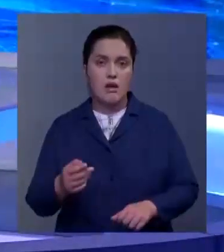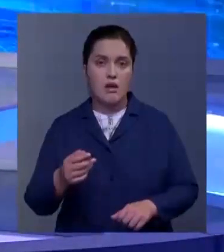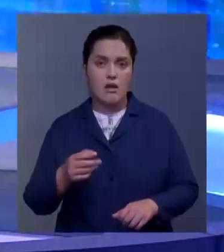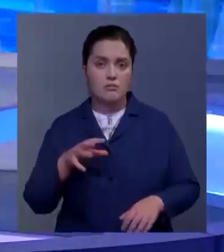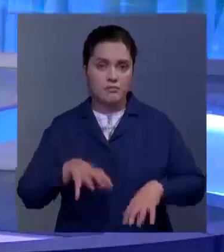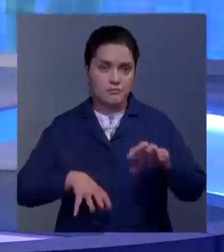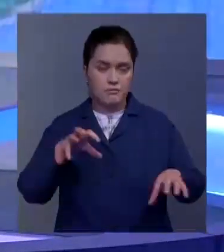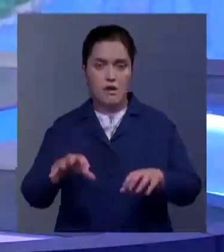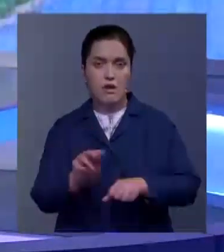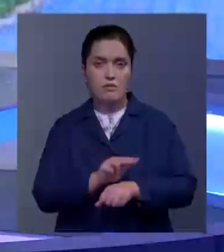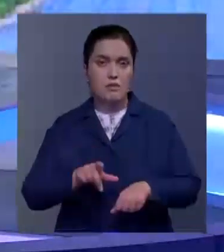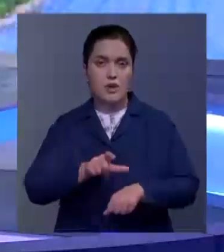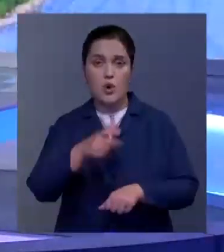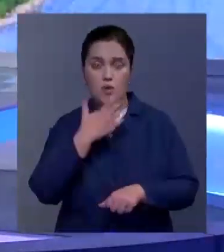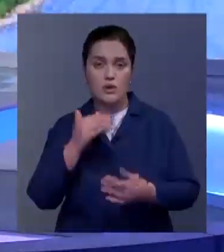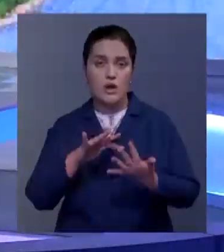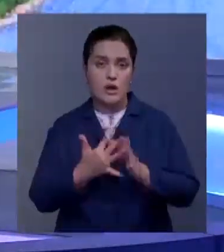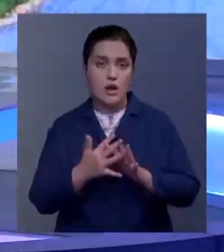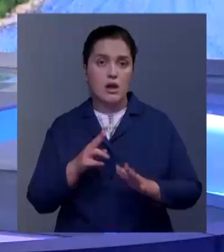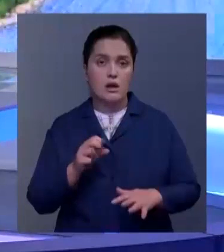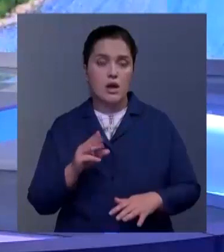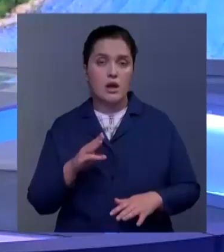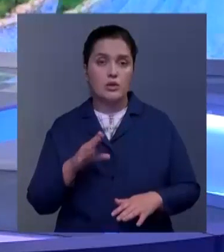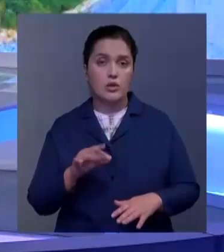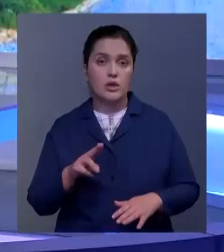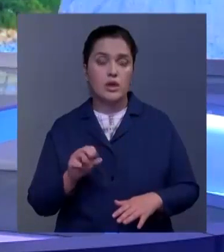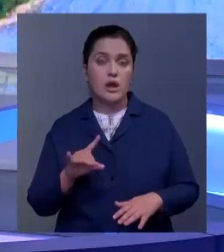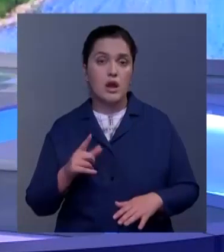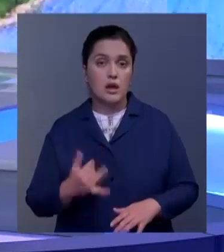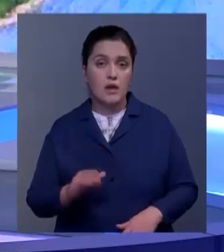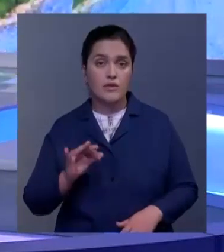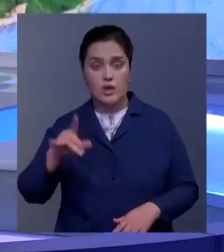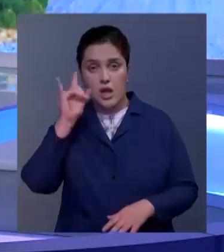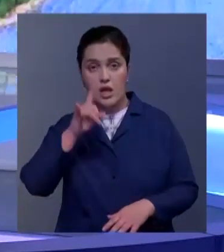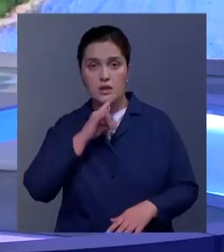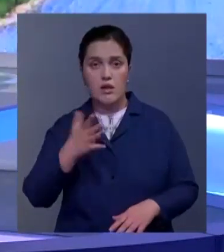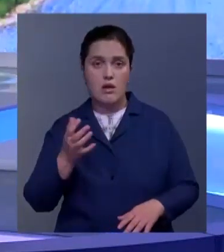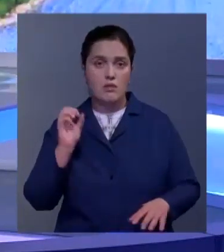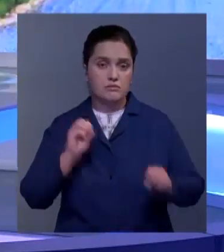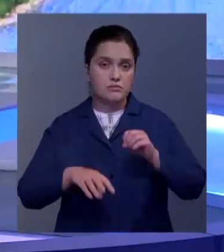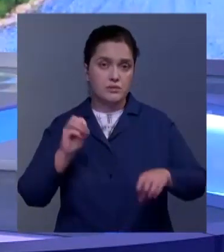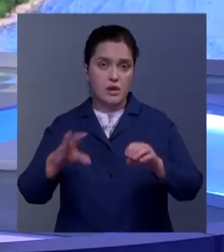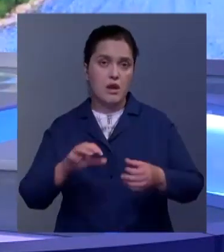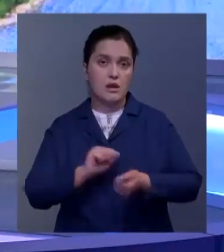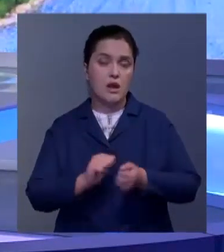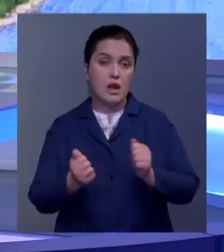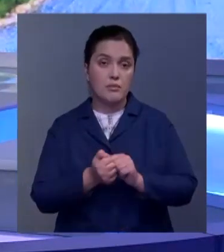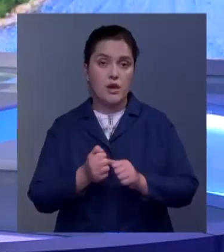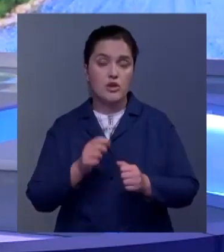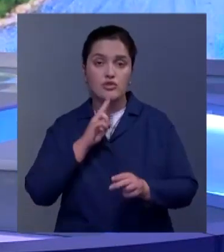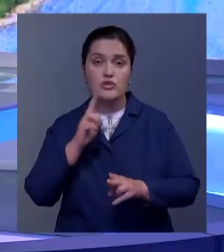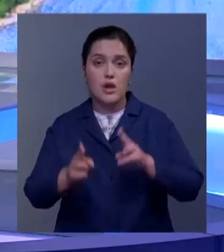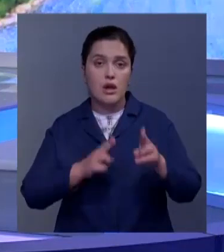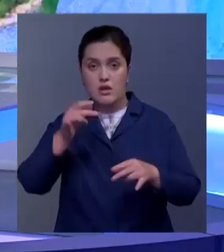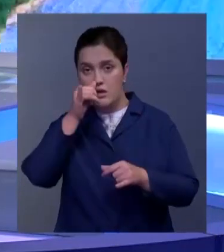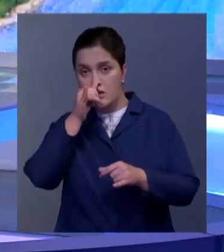В селе Новополяковка в Катон-Карагайском районе на востоке Казахстана строители завалили улицы скальником. Сельчане жалуются, что